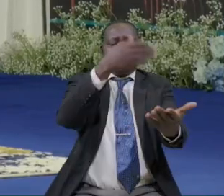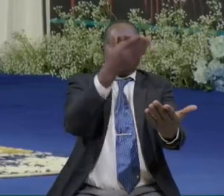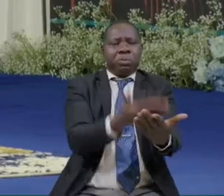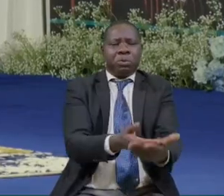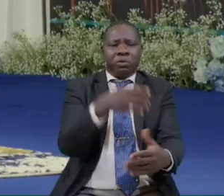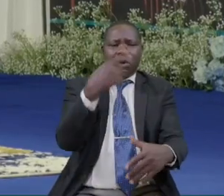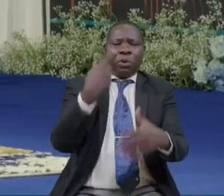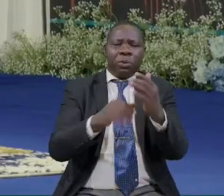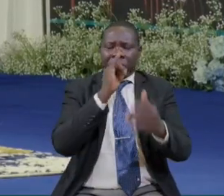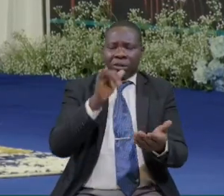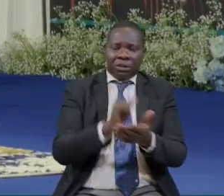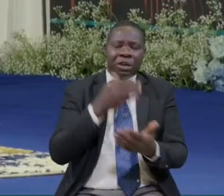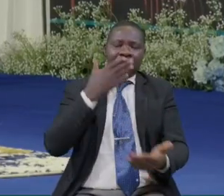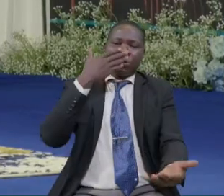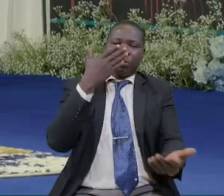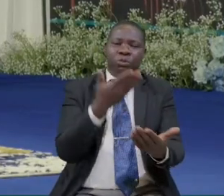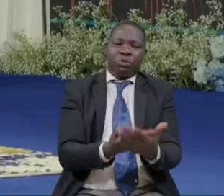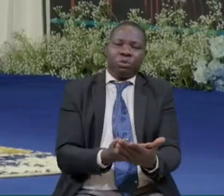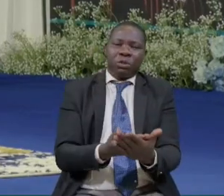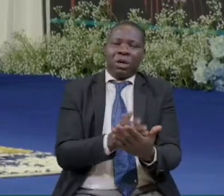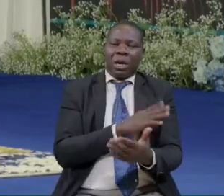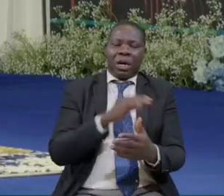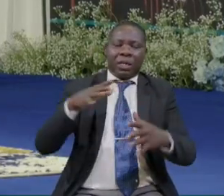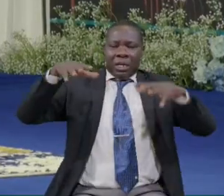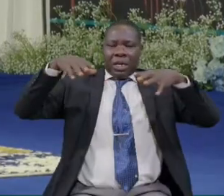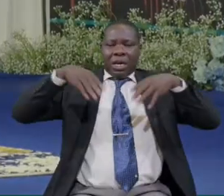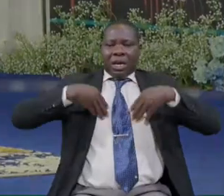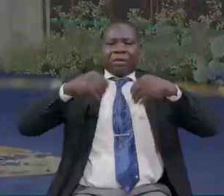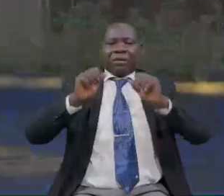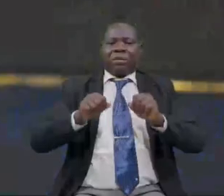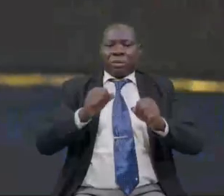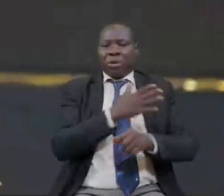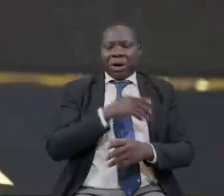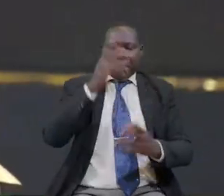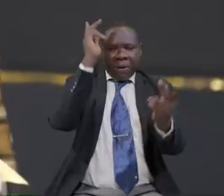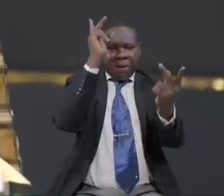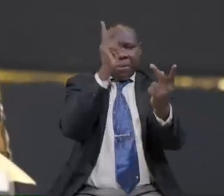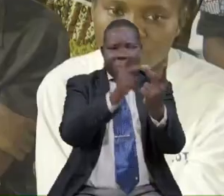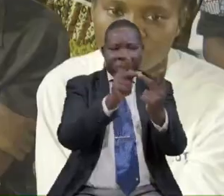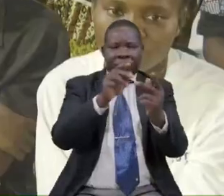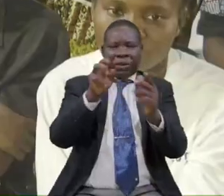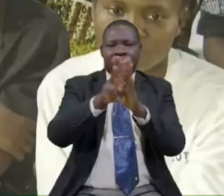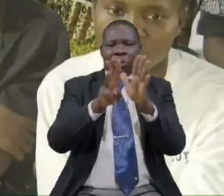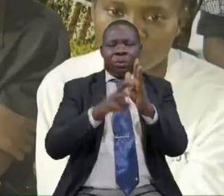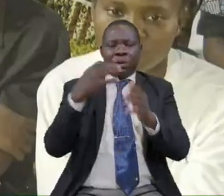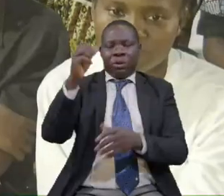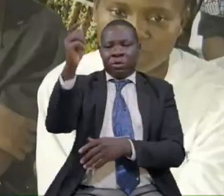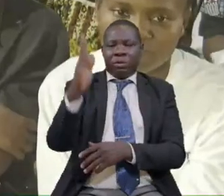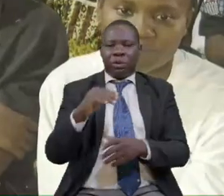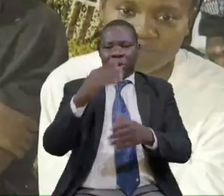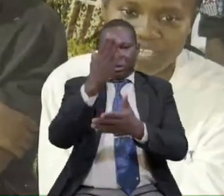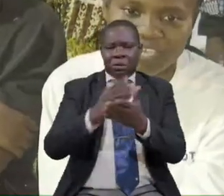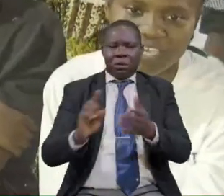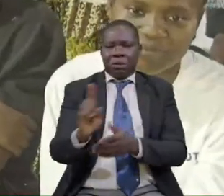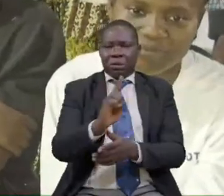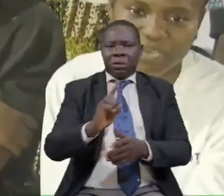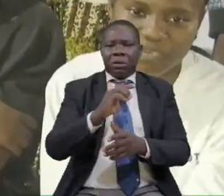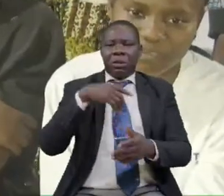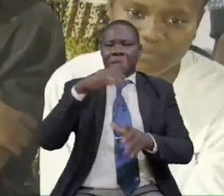la volonté de Dieu, ce qui est bon, agréable et parfait. Quelqu'un crie